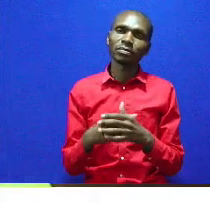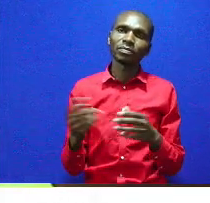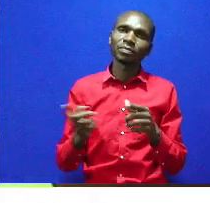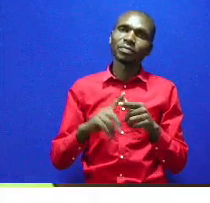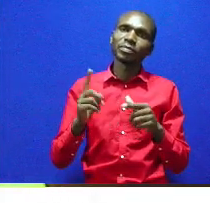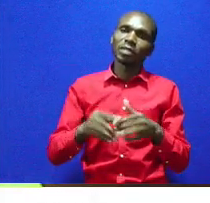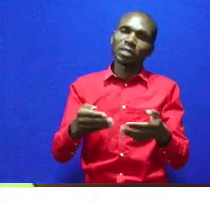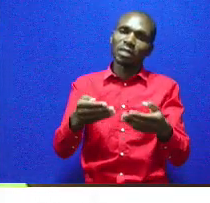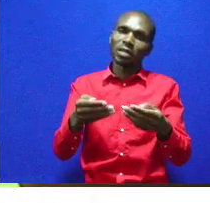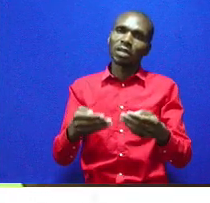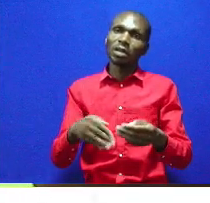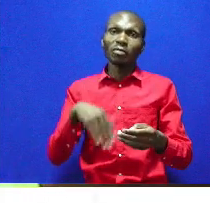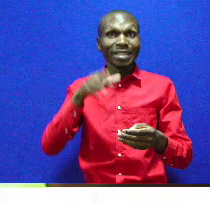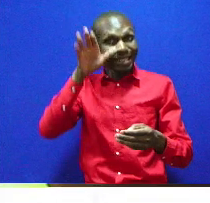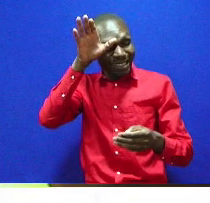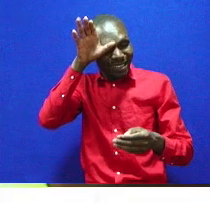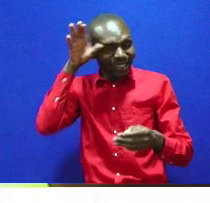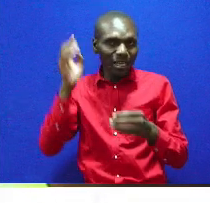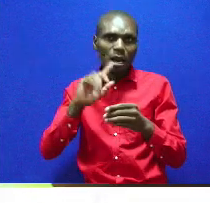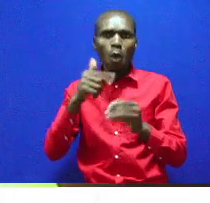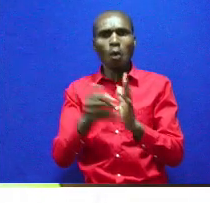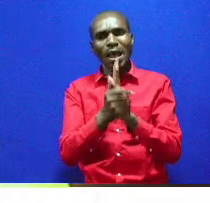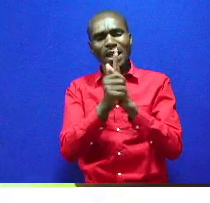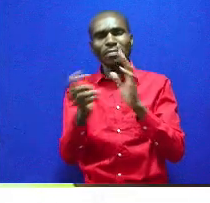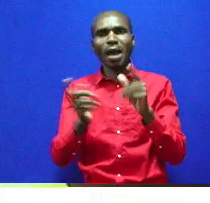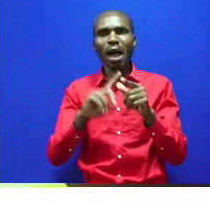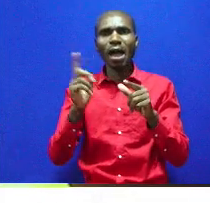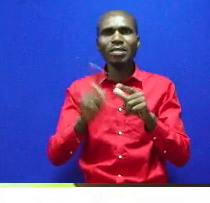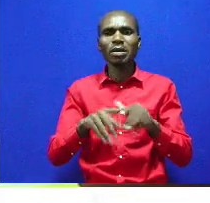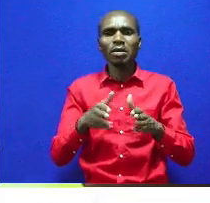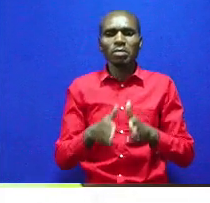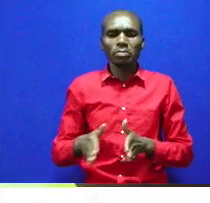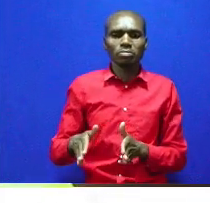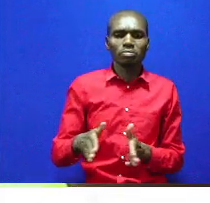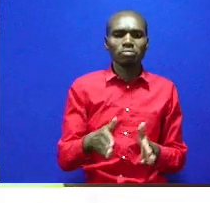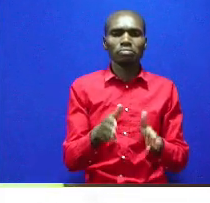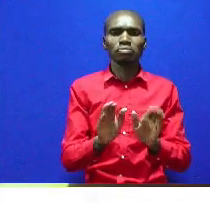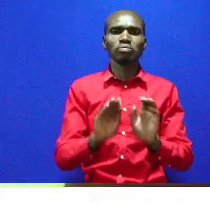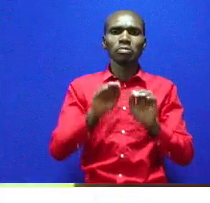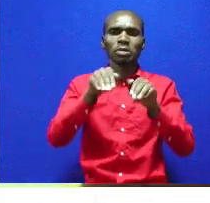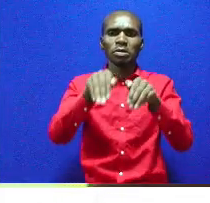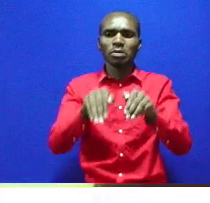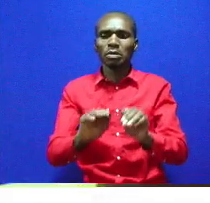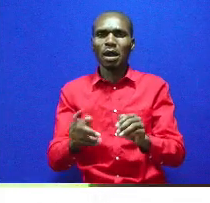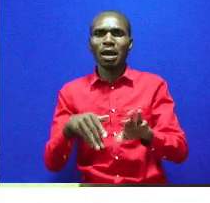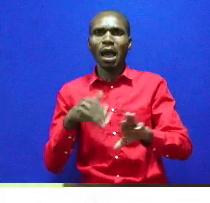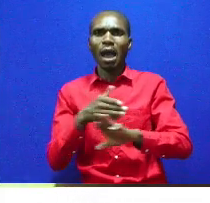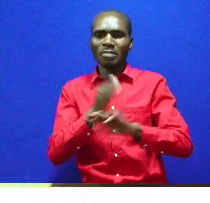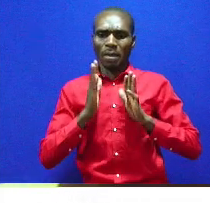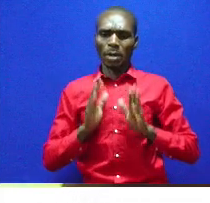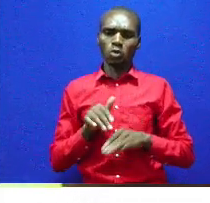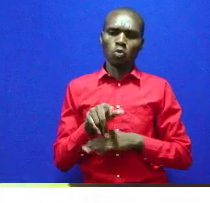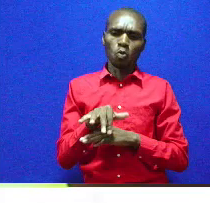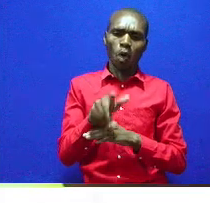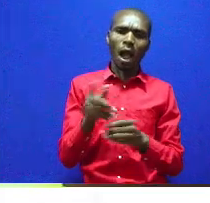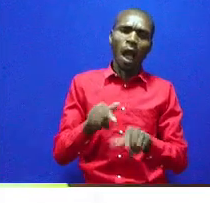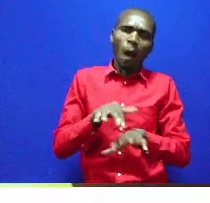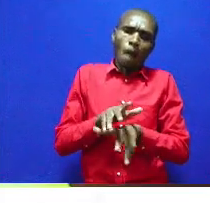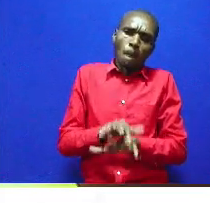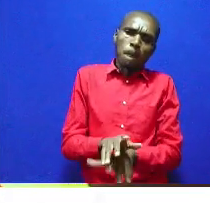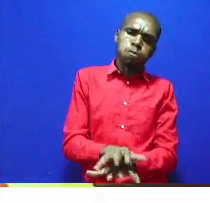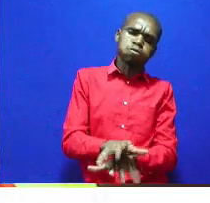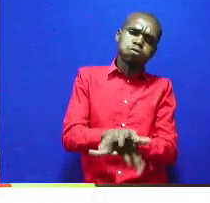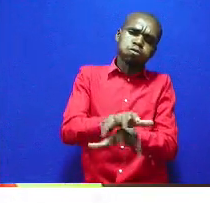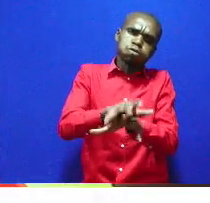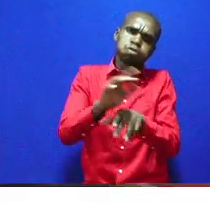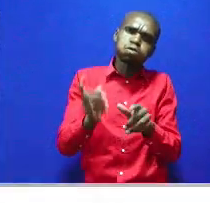Batare tera bachai na bariba koro si para. Mujo wabato bekeri para kaige huate pambu ingiyo mundu wako rugula iga ali. Kose frayo baso